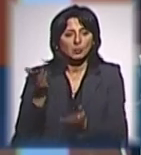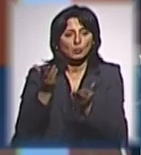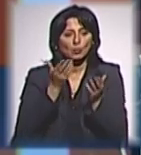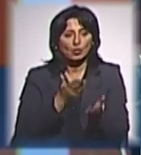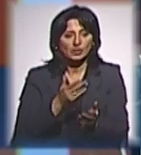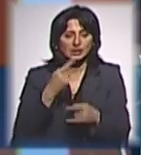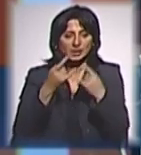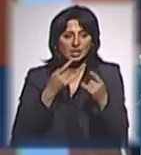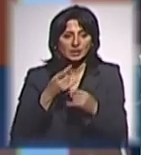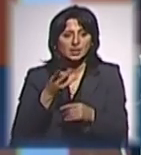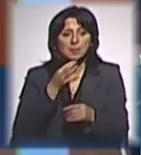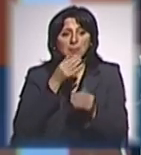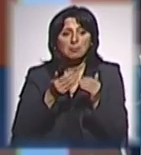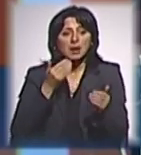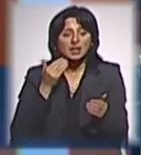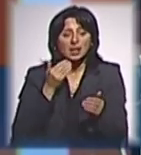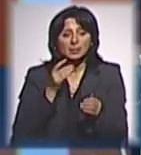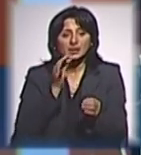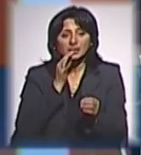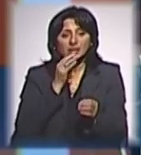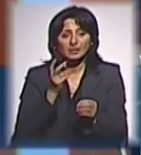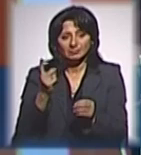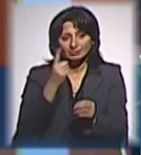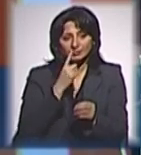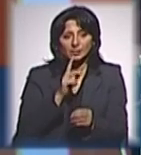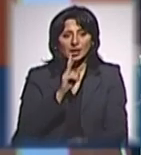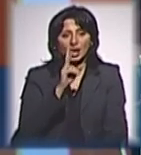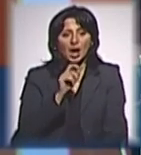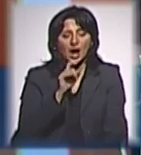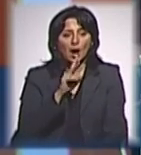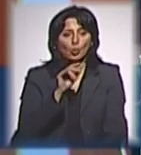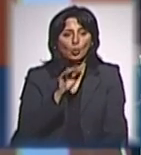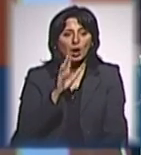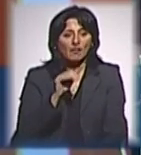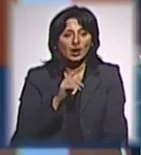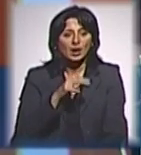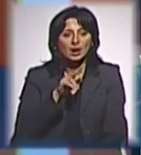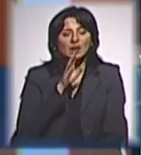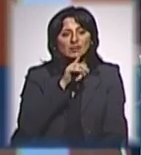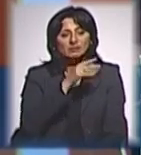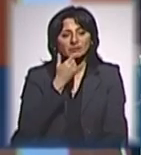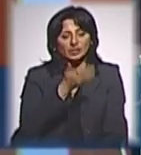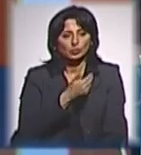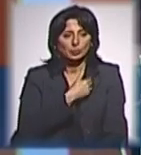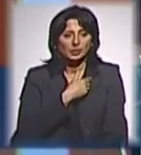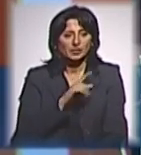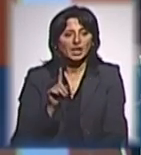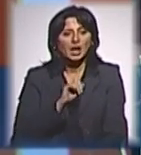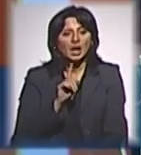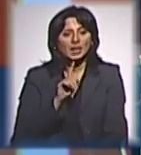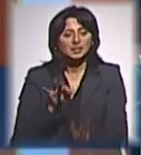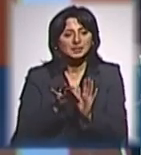მოვიწიო ისიც ეთერში, მაგრამ მანამდე ვიდრე და შემოვიყვანდეთ კახა კუკავას, ფიქრიას მინდა ვკითხო, რითი